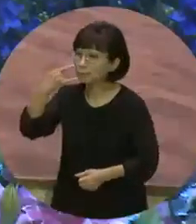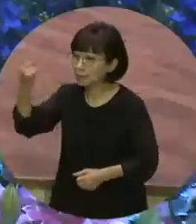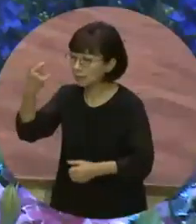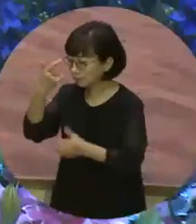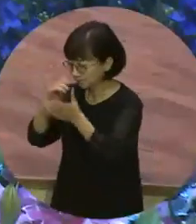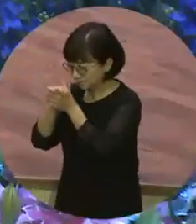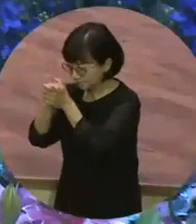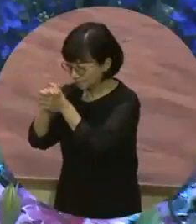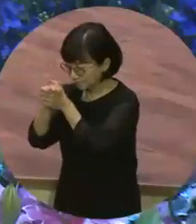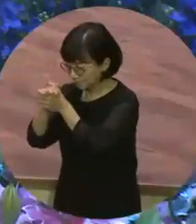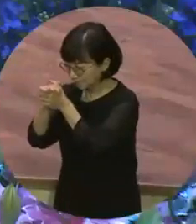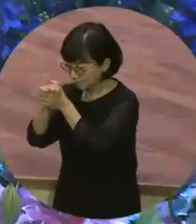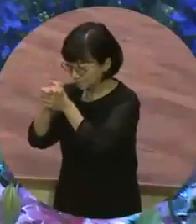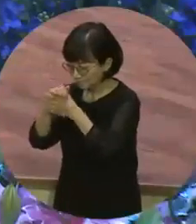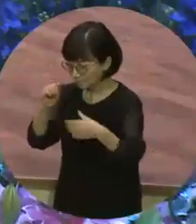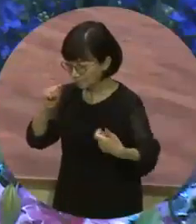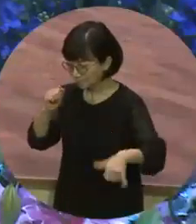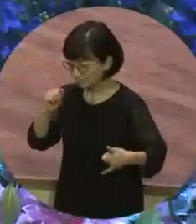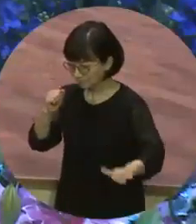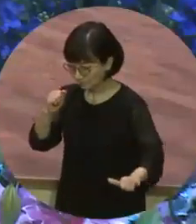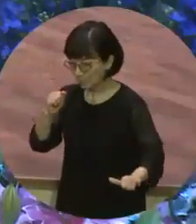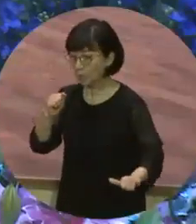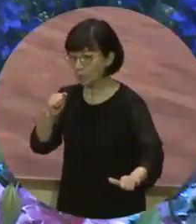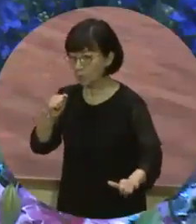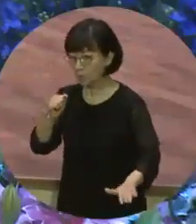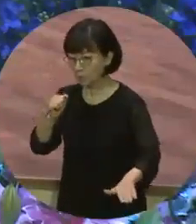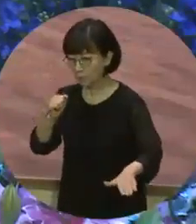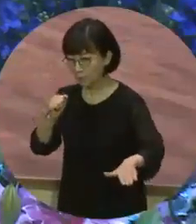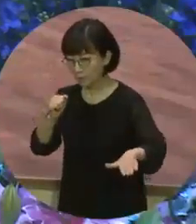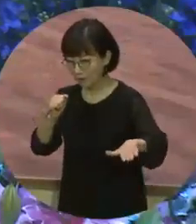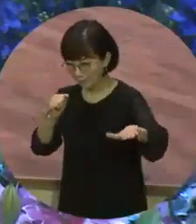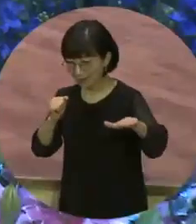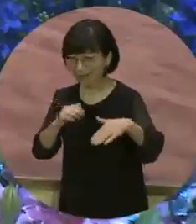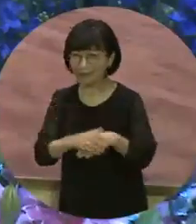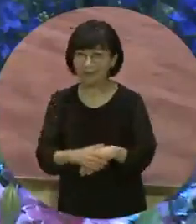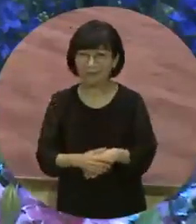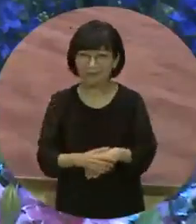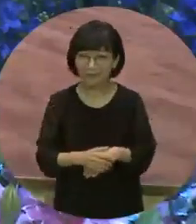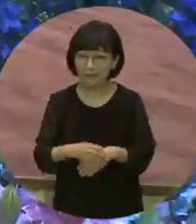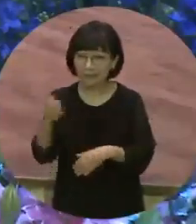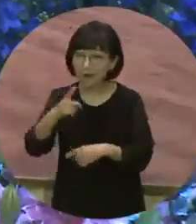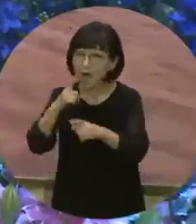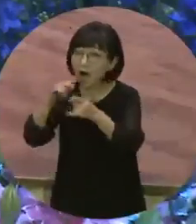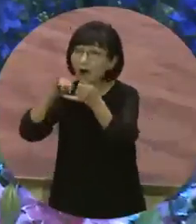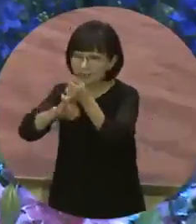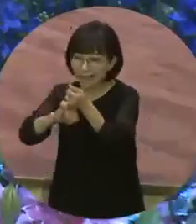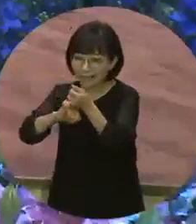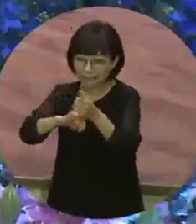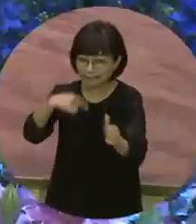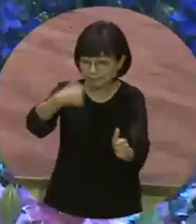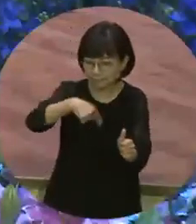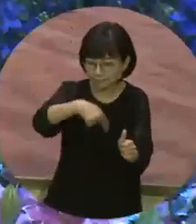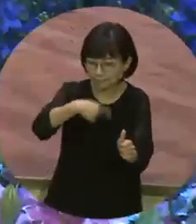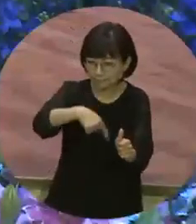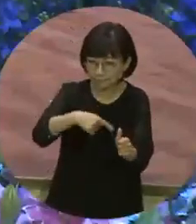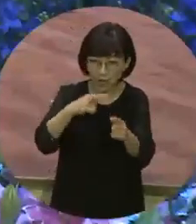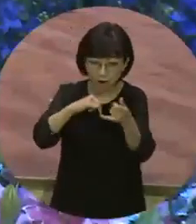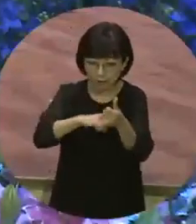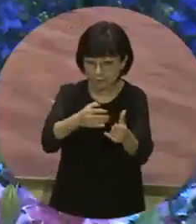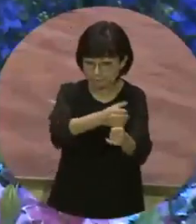다릅니다. 자, 어려서부터 언약을 제대로 전달해서 언약 잡은 자녀는요,